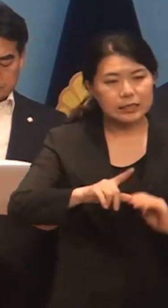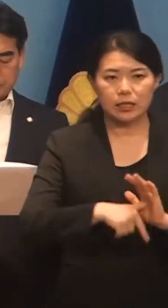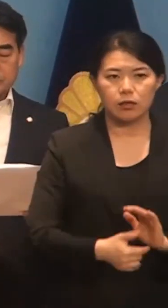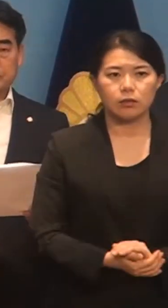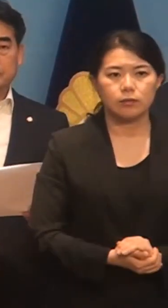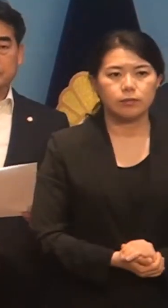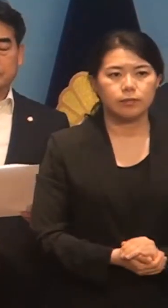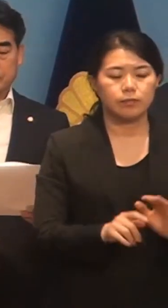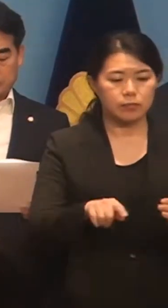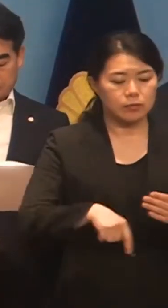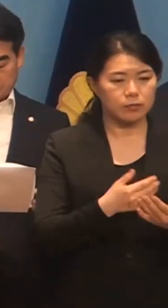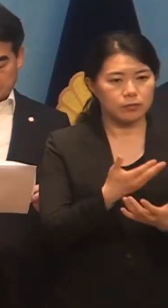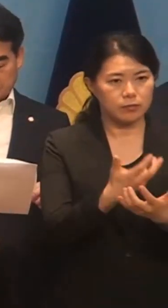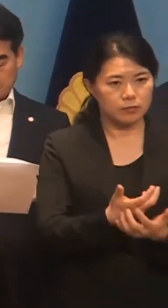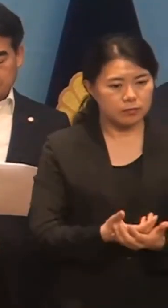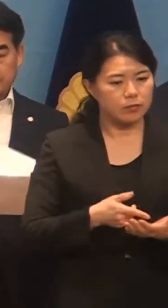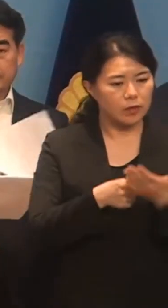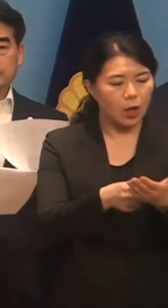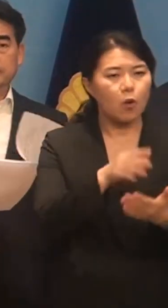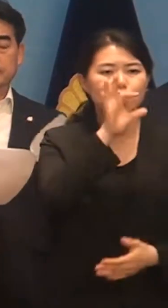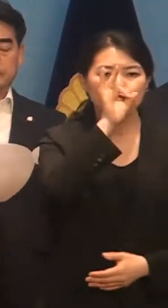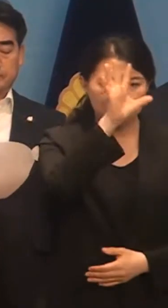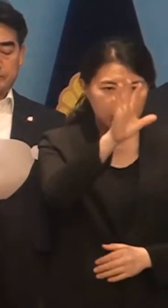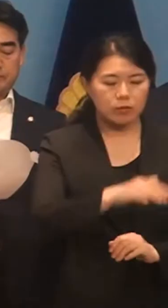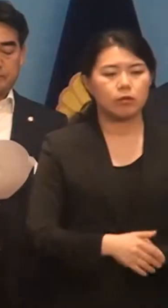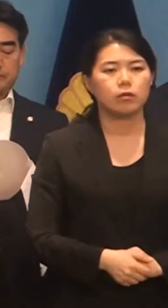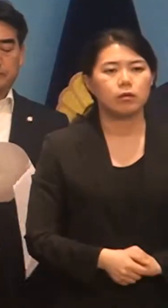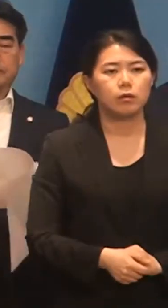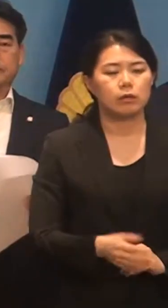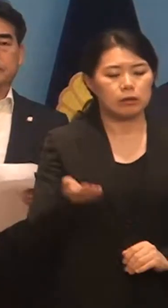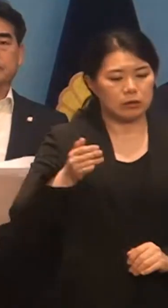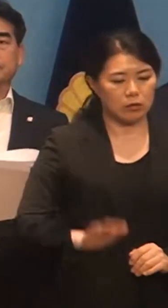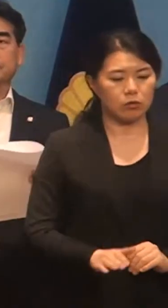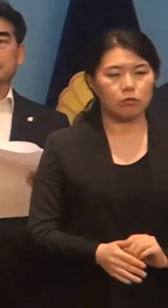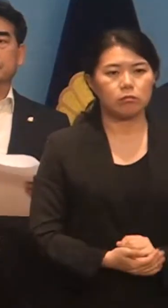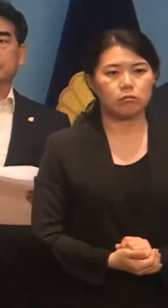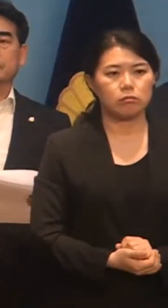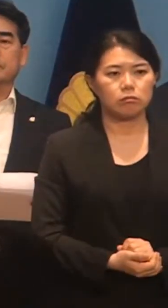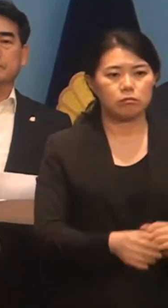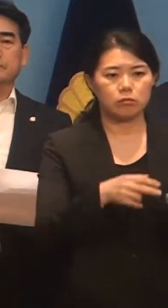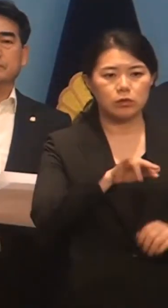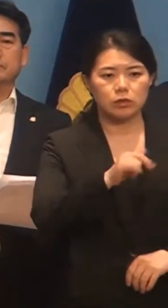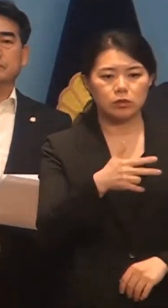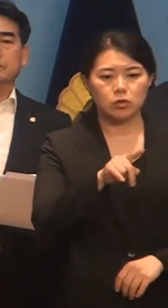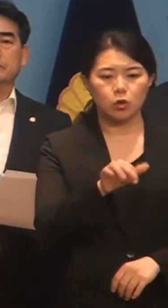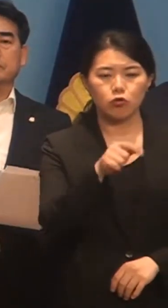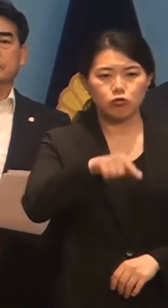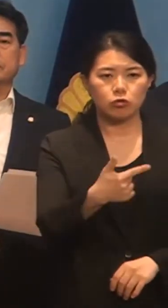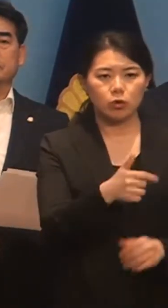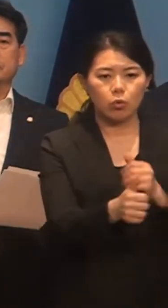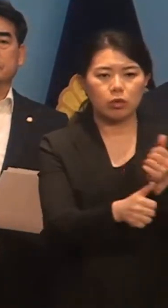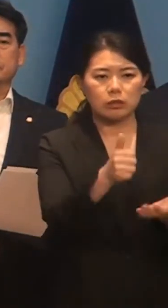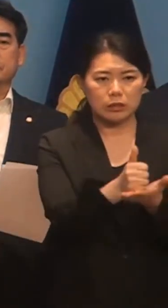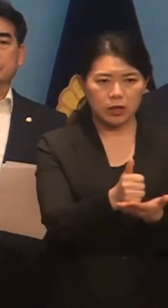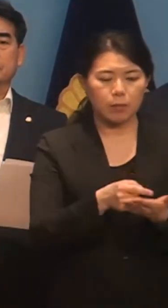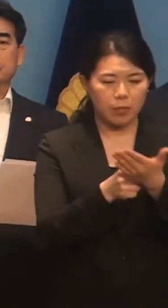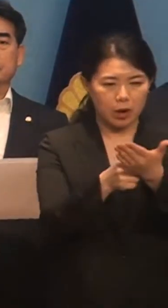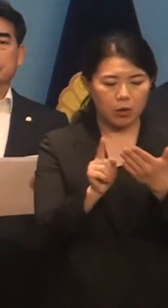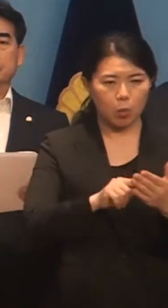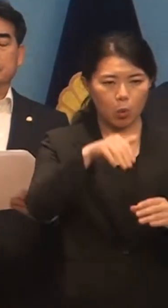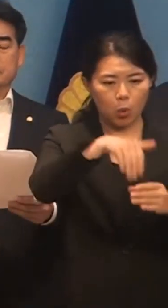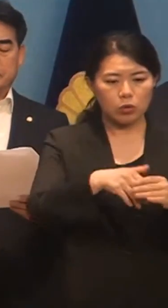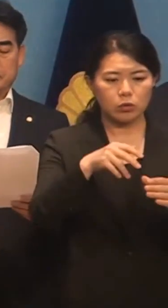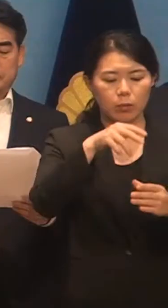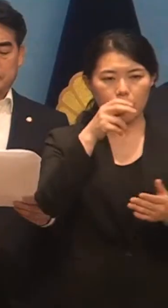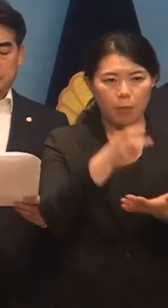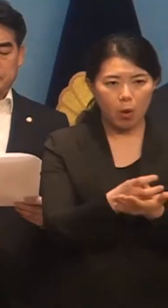때는 그 의안을 상정할 수 없다고 규정하고 있습니다만 신종원 위원장이 대표 발의한 공직선거법